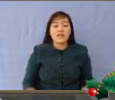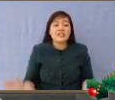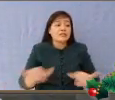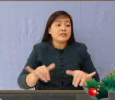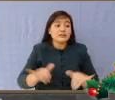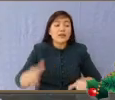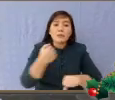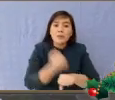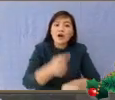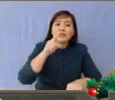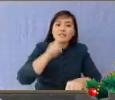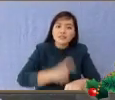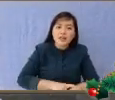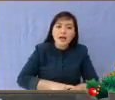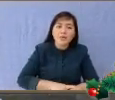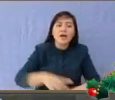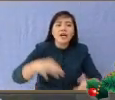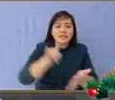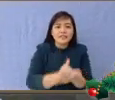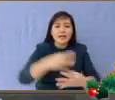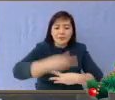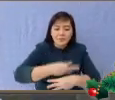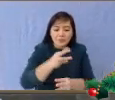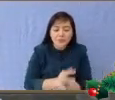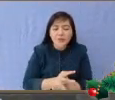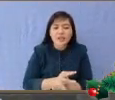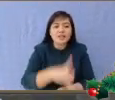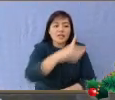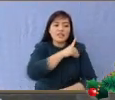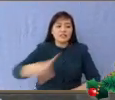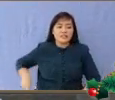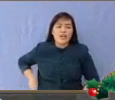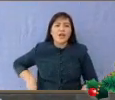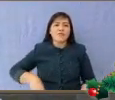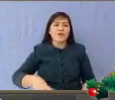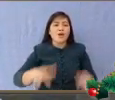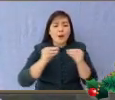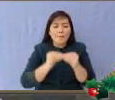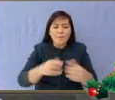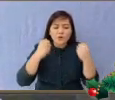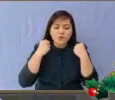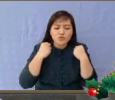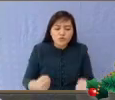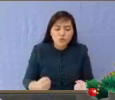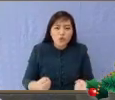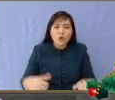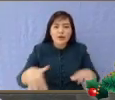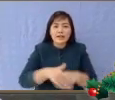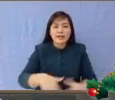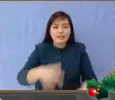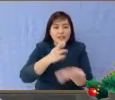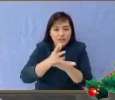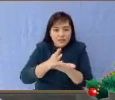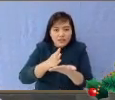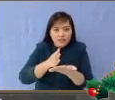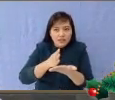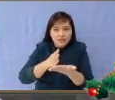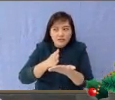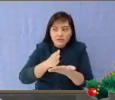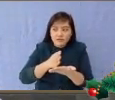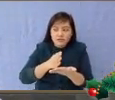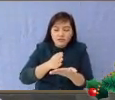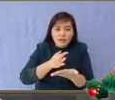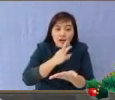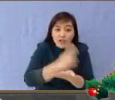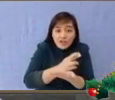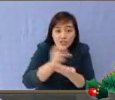yung Panginoon in the midst of trouble ay hindi po siya pinabayaan. Do you understand? Shadrach, Meshach, and Abednego, in the midst of fiery furnace,